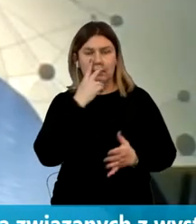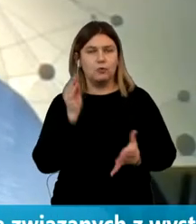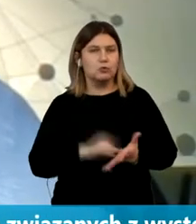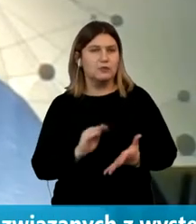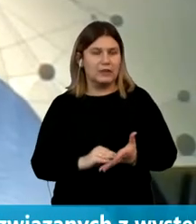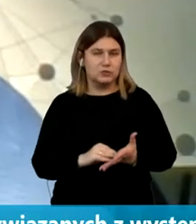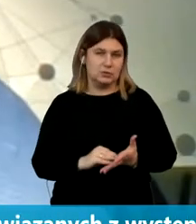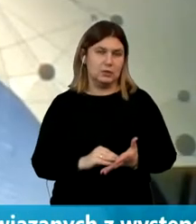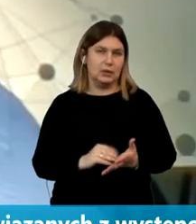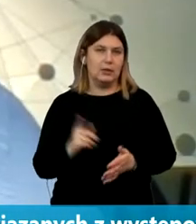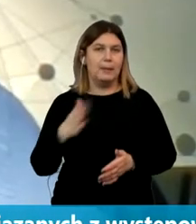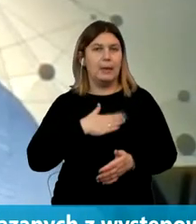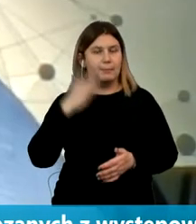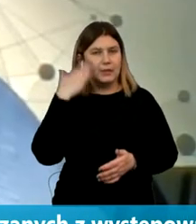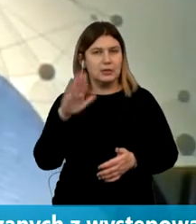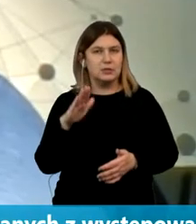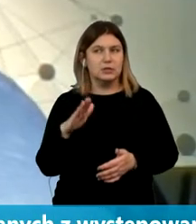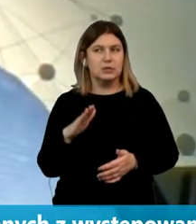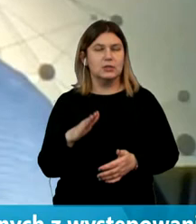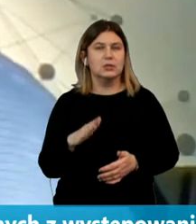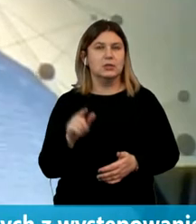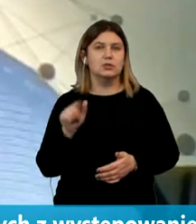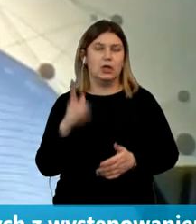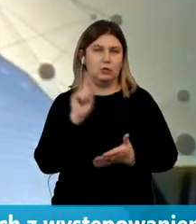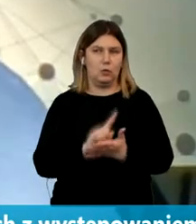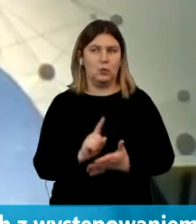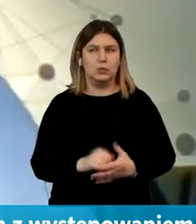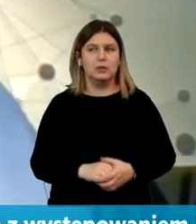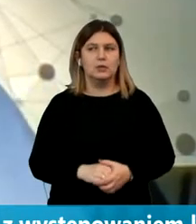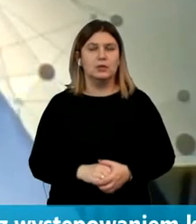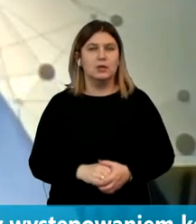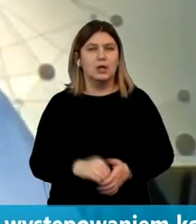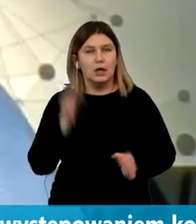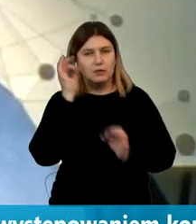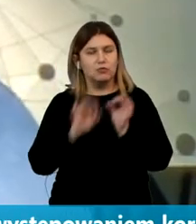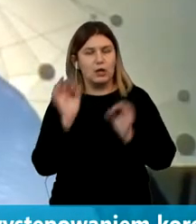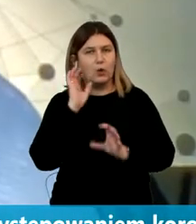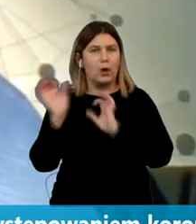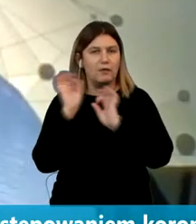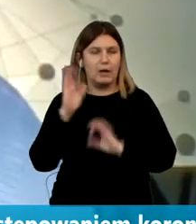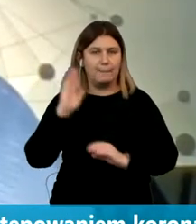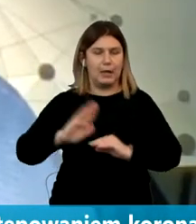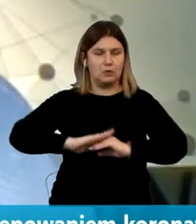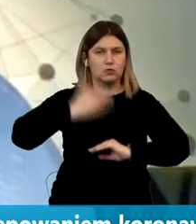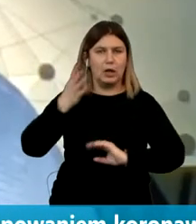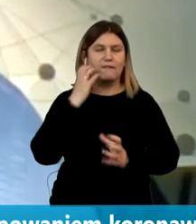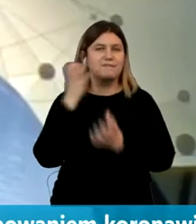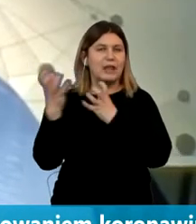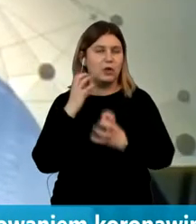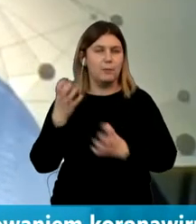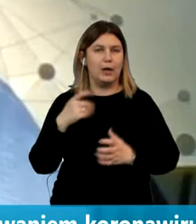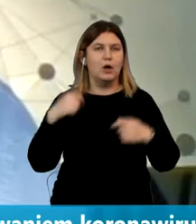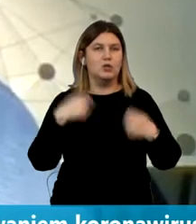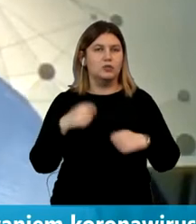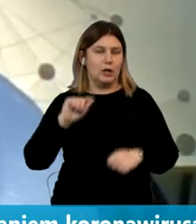w tej materii, więc mam nadzieję, że to się uda. Szczegółowe informacje znajdziecie na stronach Wiadomości Szczecin